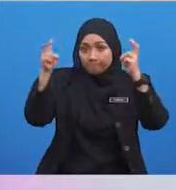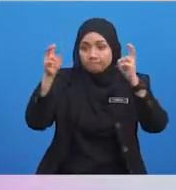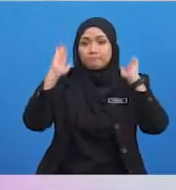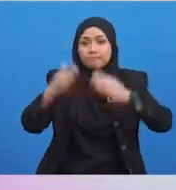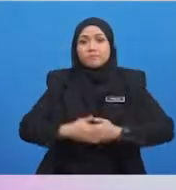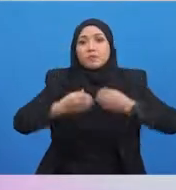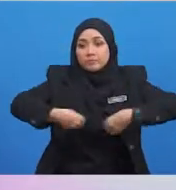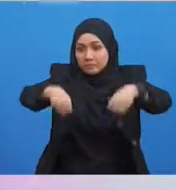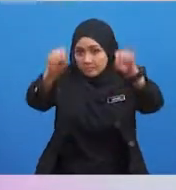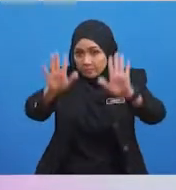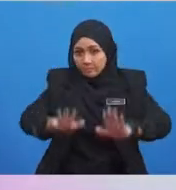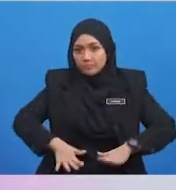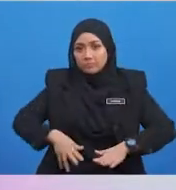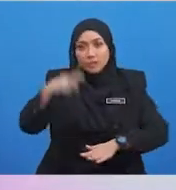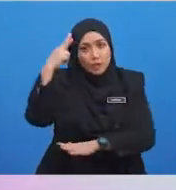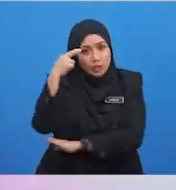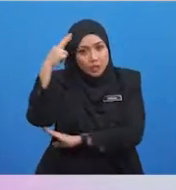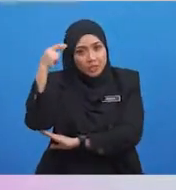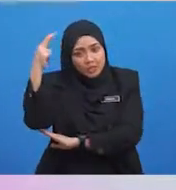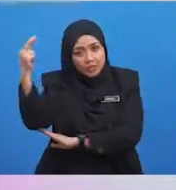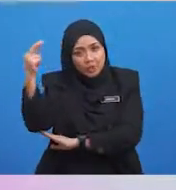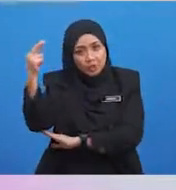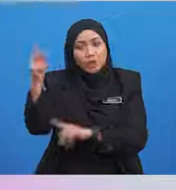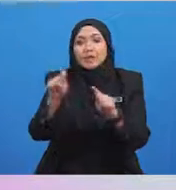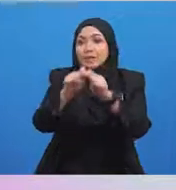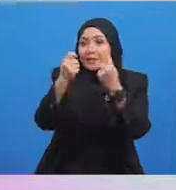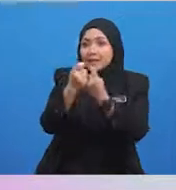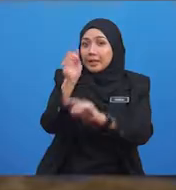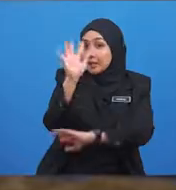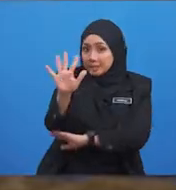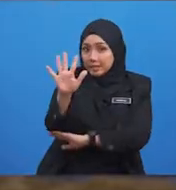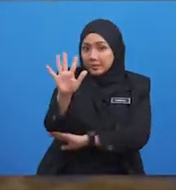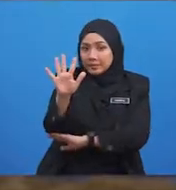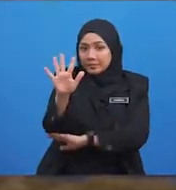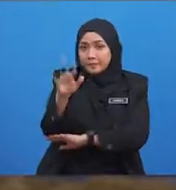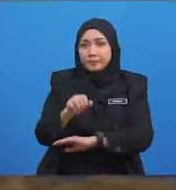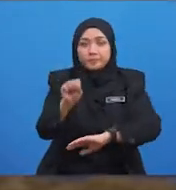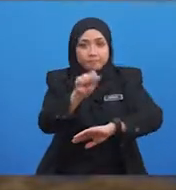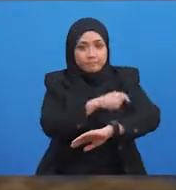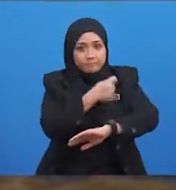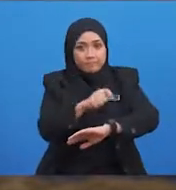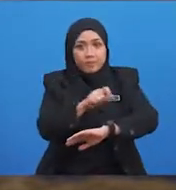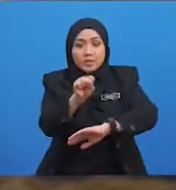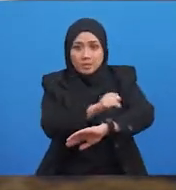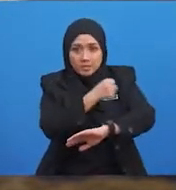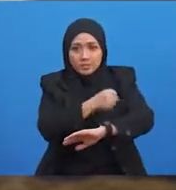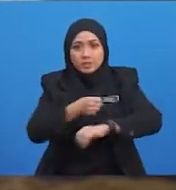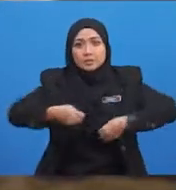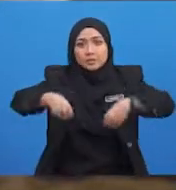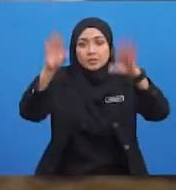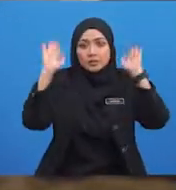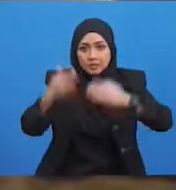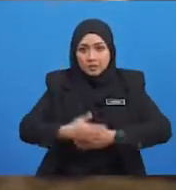Rindu dari antologi tingkatan 5, iaitu antologi Sejadah Rindu.